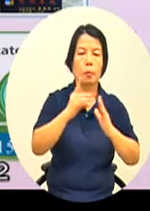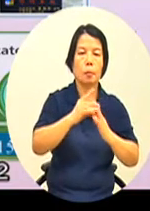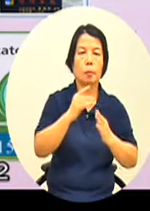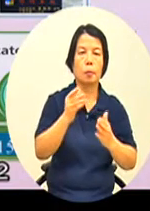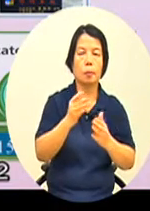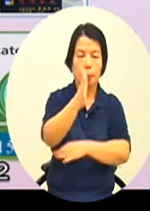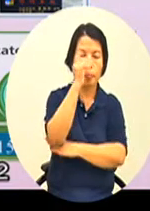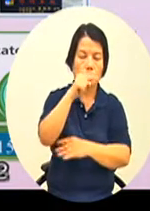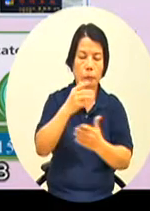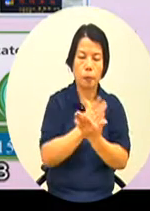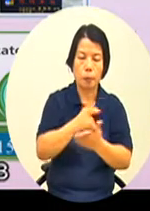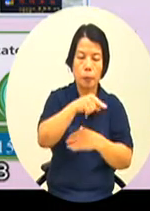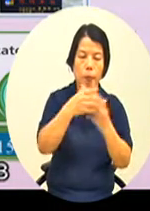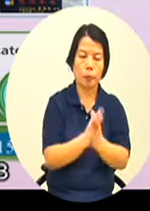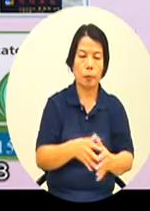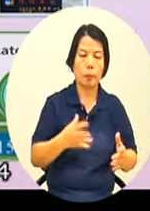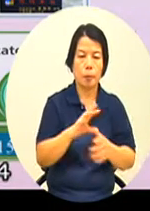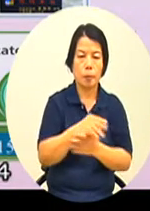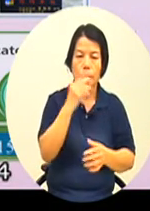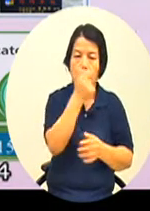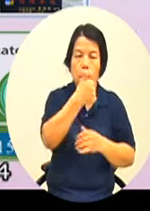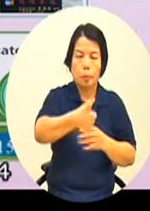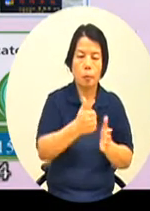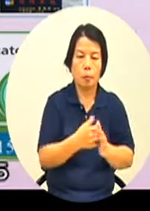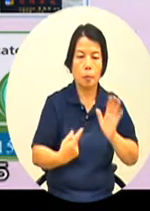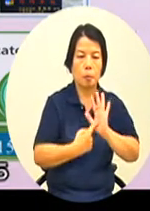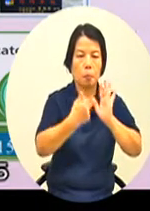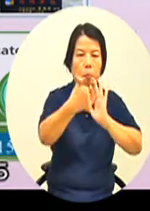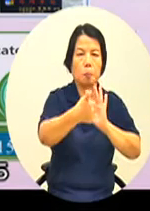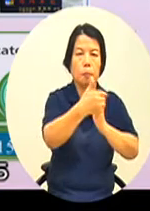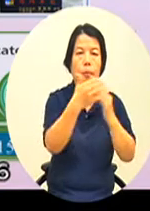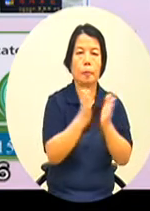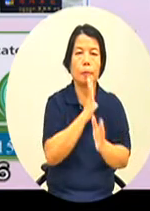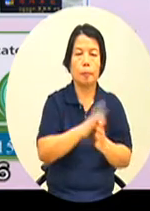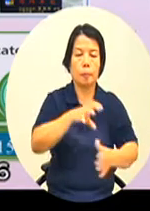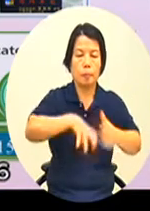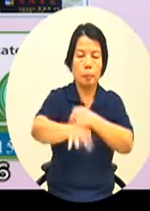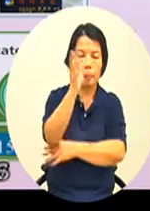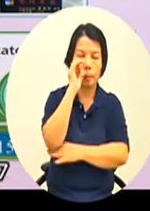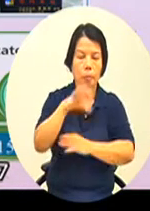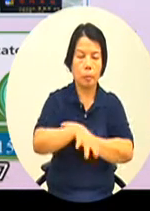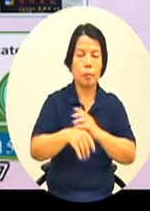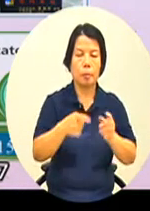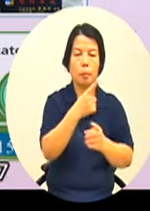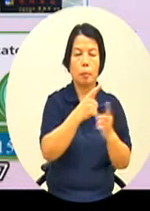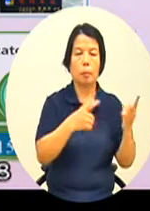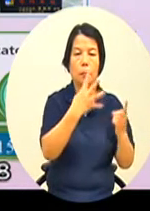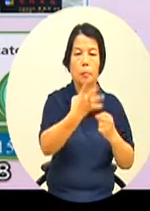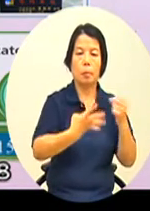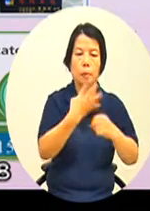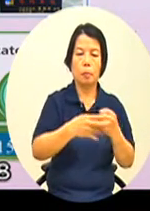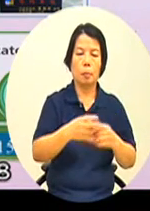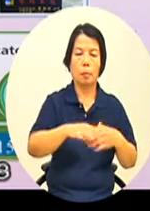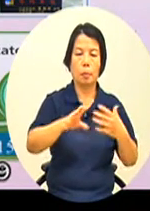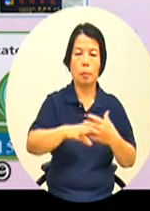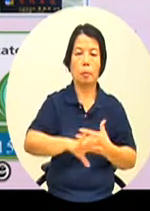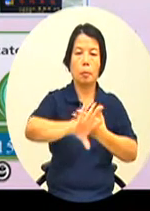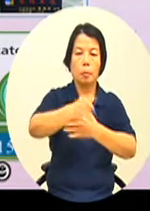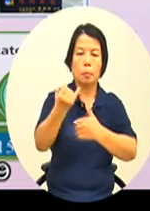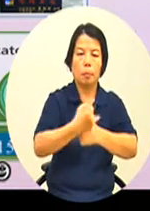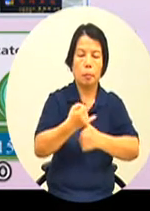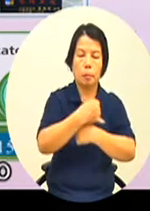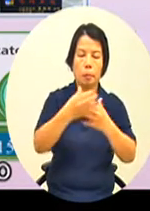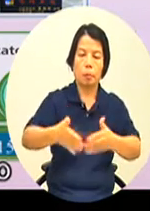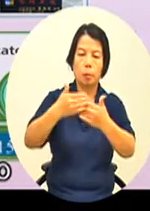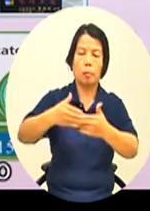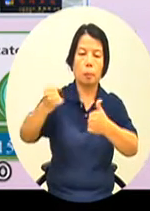为绩优的户政机关楷模。那我们更获得内政部104年执行外配，还有我们的路配，我